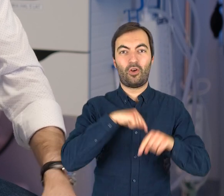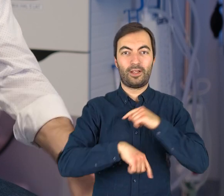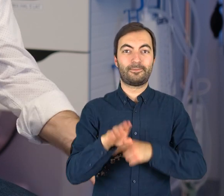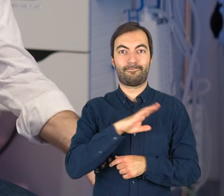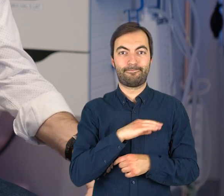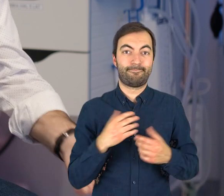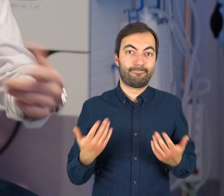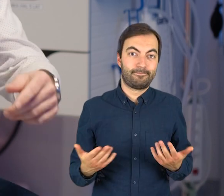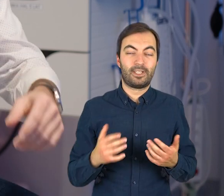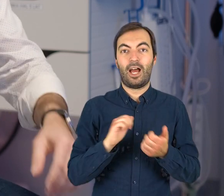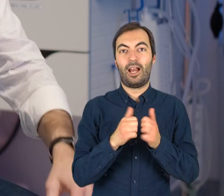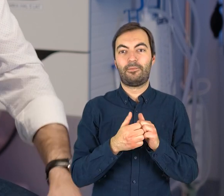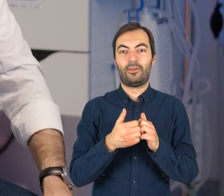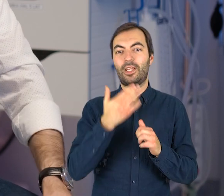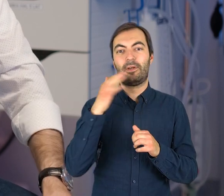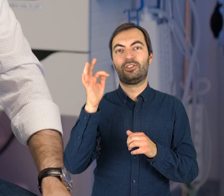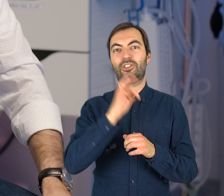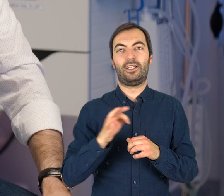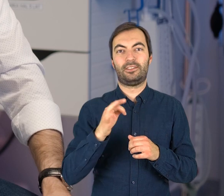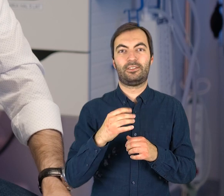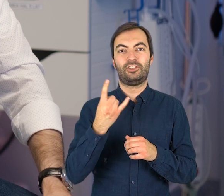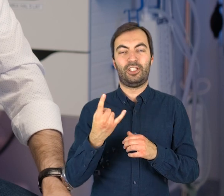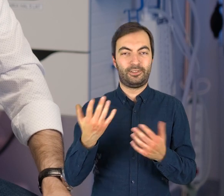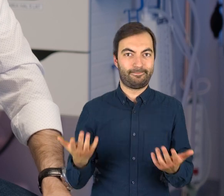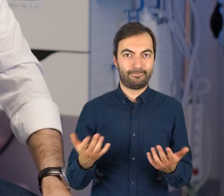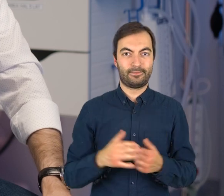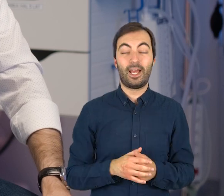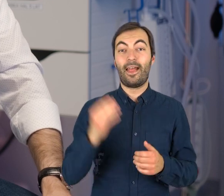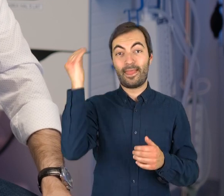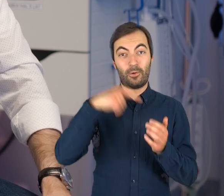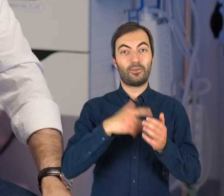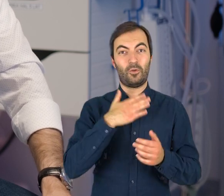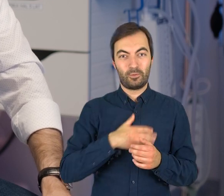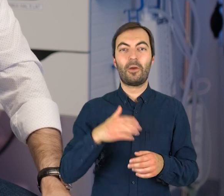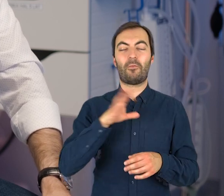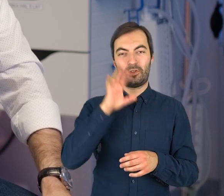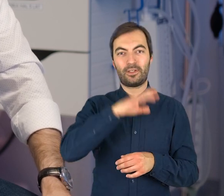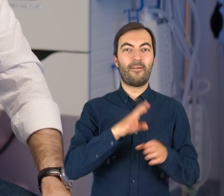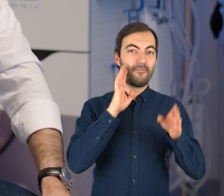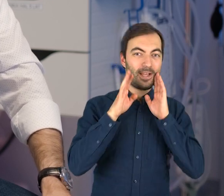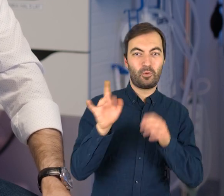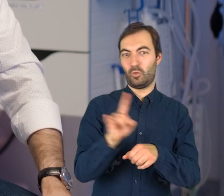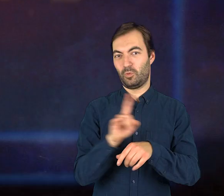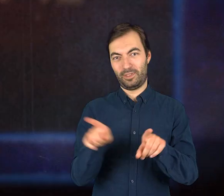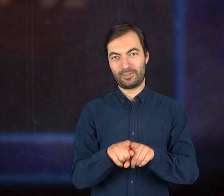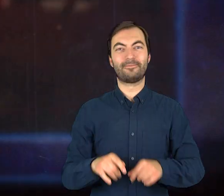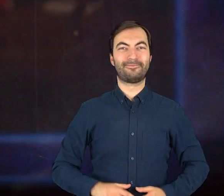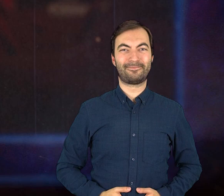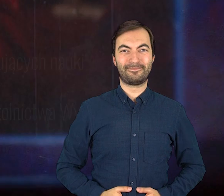organizm od nich umiera albo nie ma szans na doczekanie się potomstwa. Nauka to lubię na Facebooku i YouTubie.